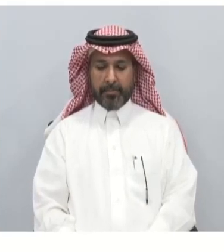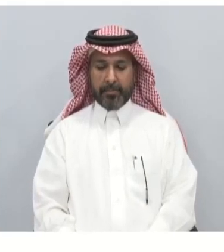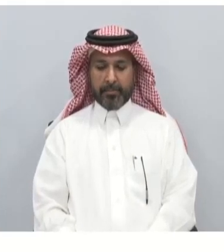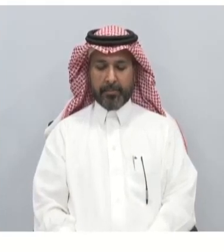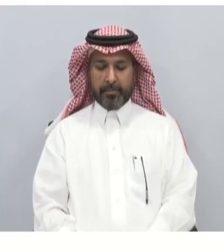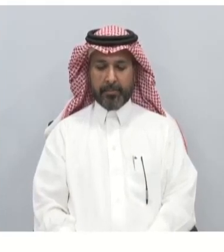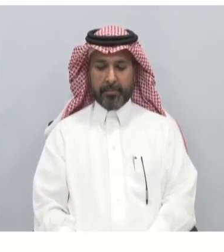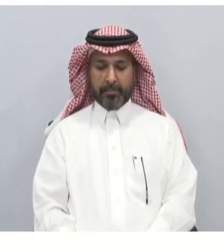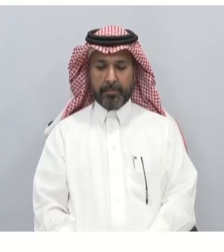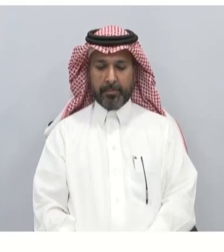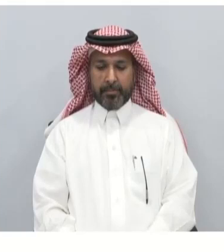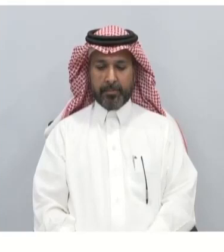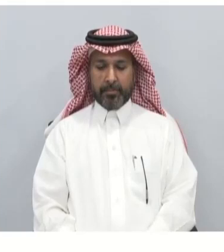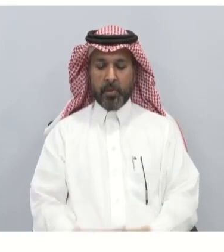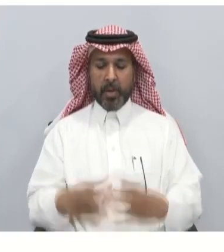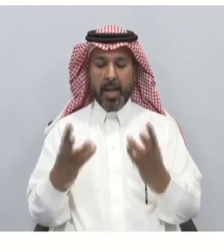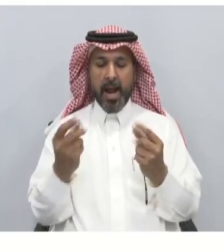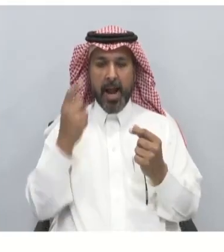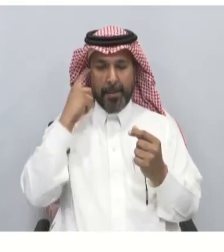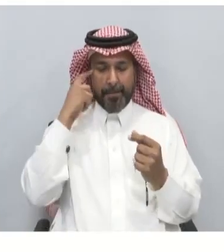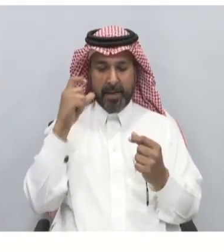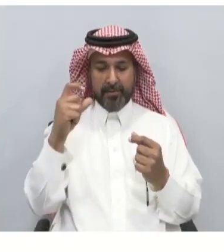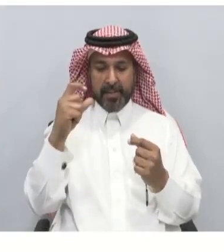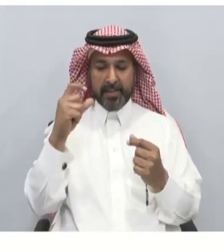مخرجتين. ممتاز، أوجد قيمة كل دالة فيما يأتي.